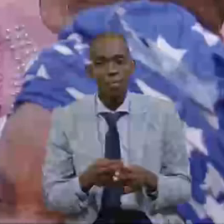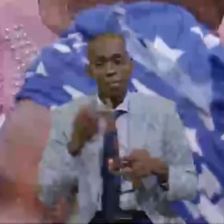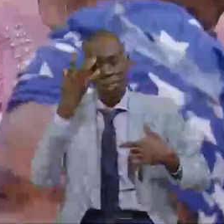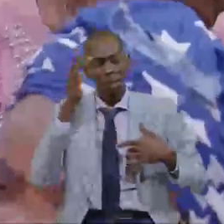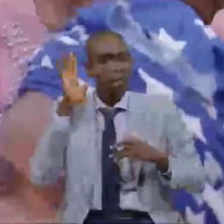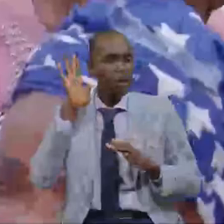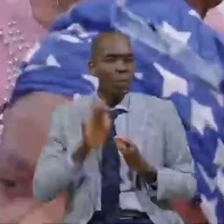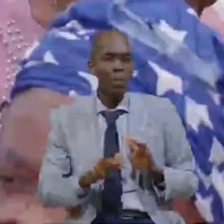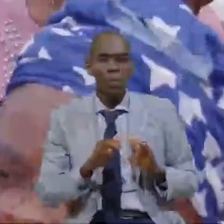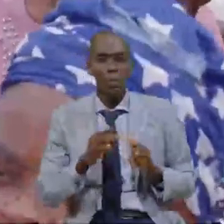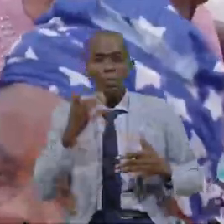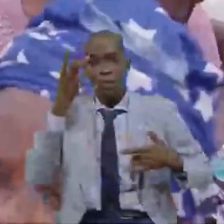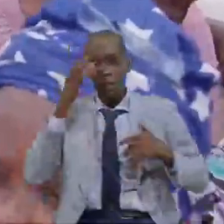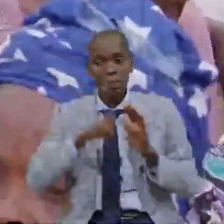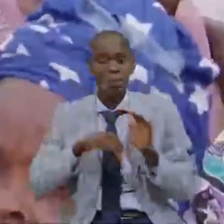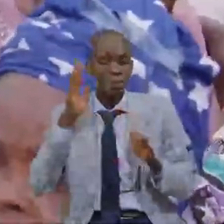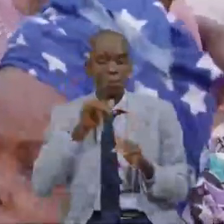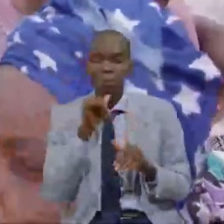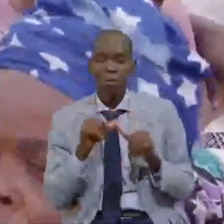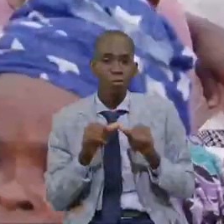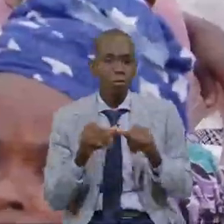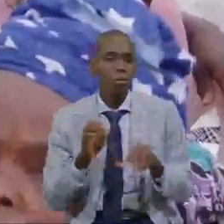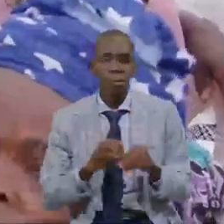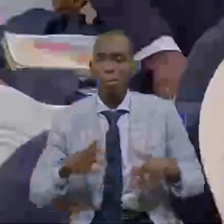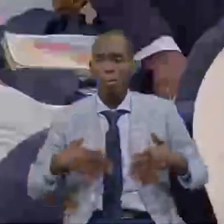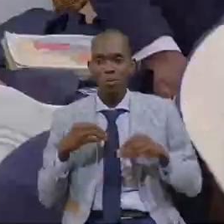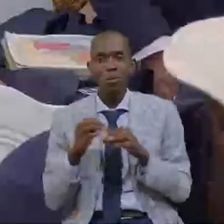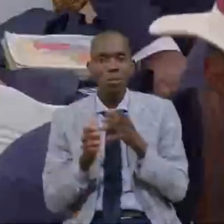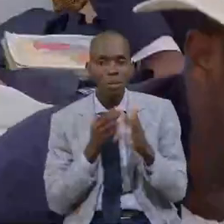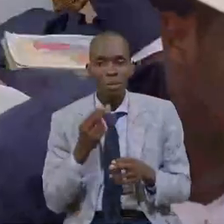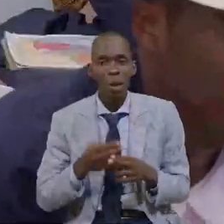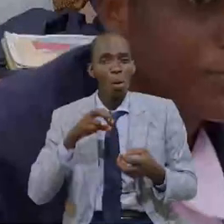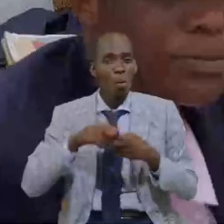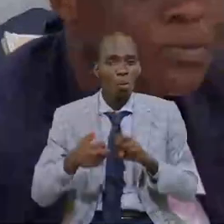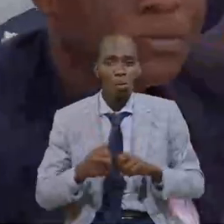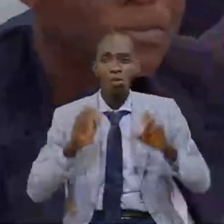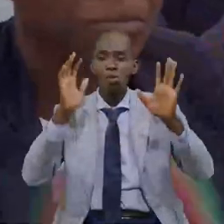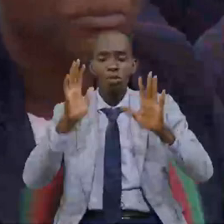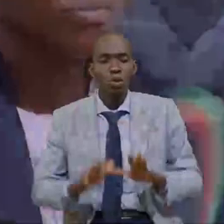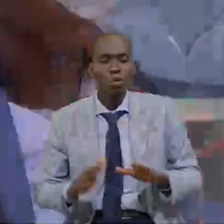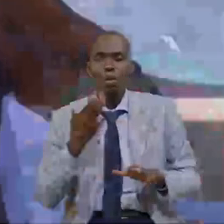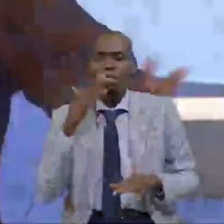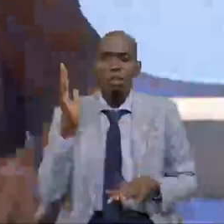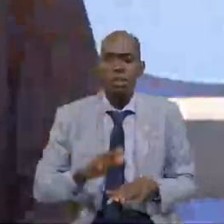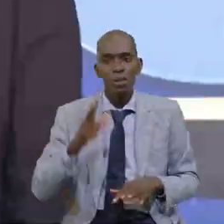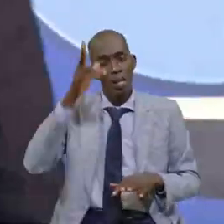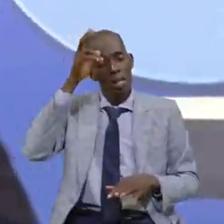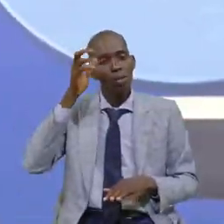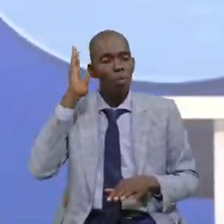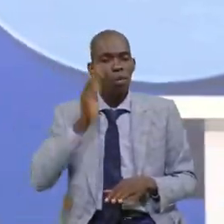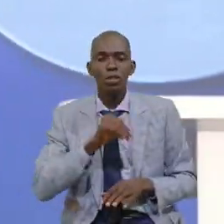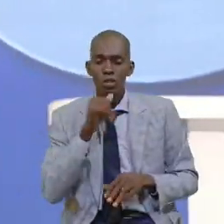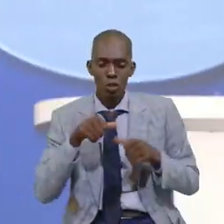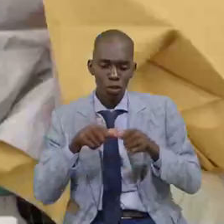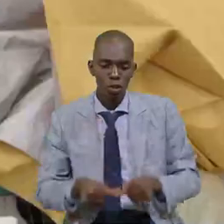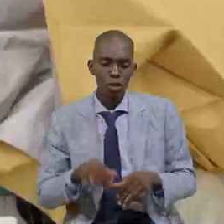La maladie ne va pas régner dans ta vie. La calamité ne va pas régner dans ta vie. Le mal, le diable, ne va plus